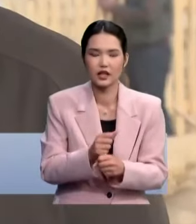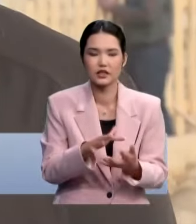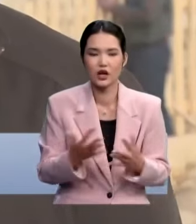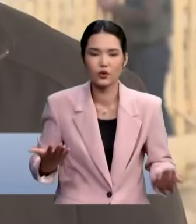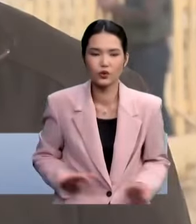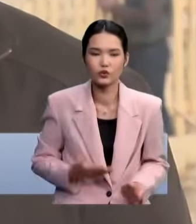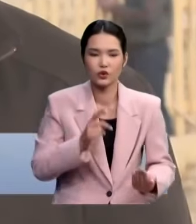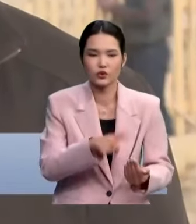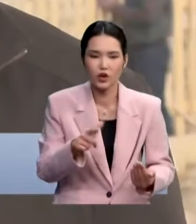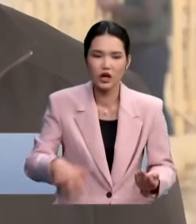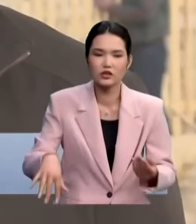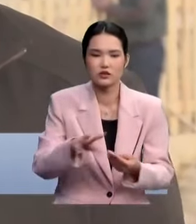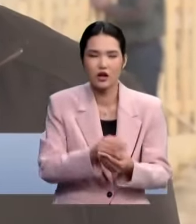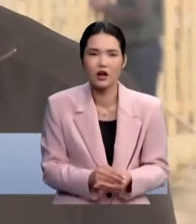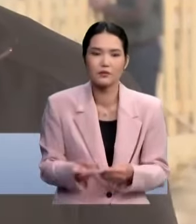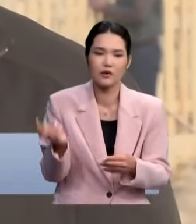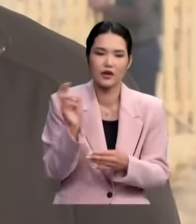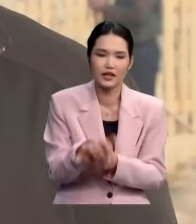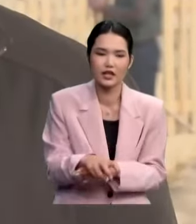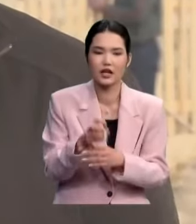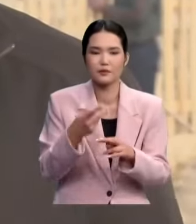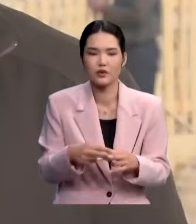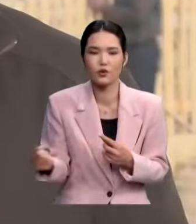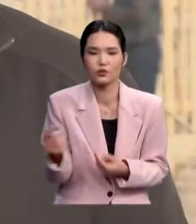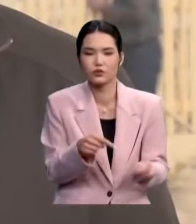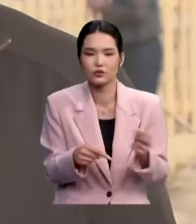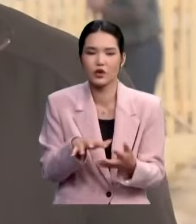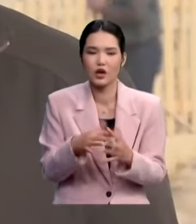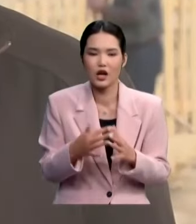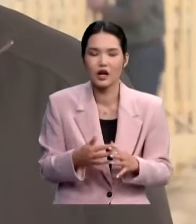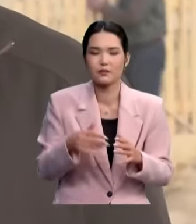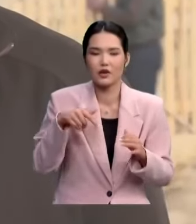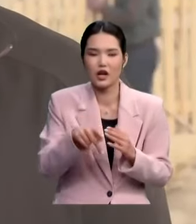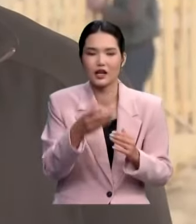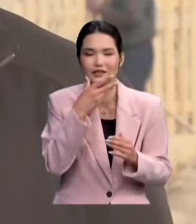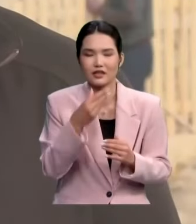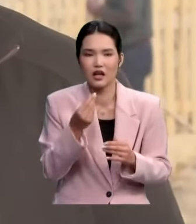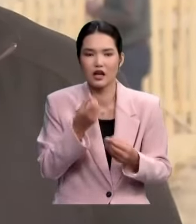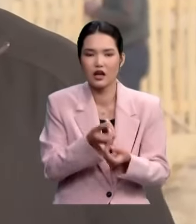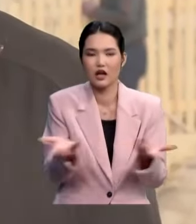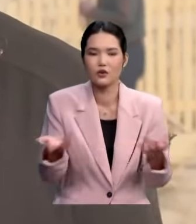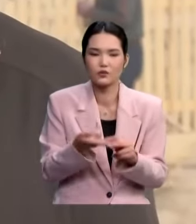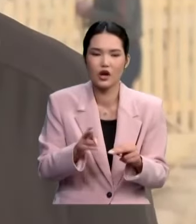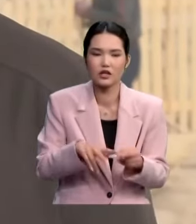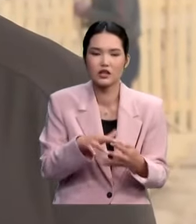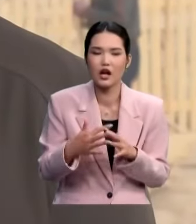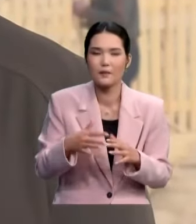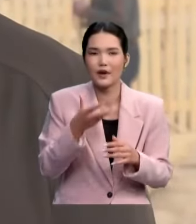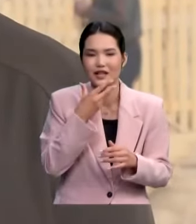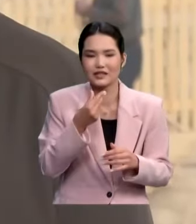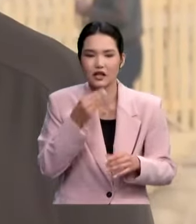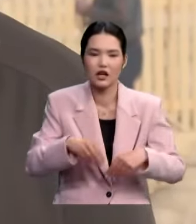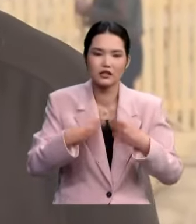тұрғындары, ауыл жастары барлығы келіп, осыраға атсалысып, осы ауылымыздың кіреберісі, кескін келбеті, ауылымызға сән беріп